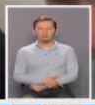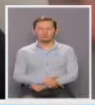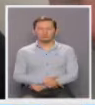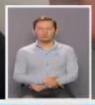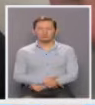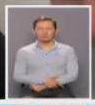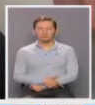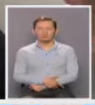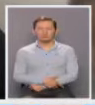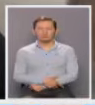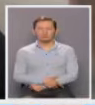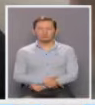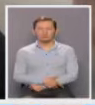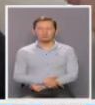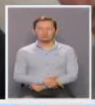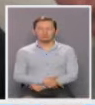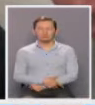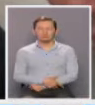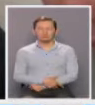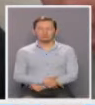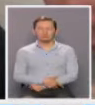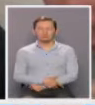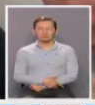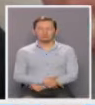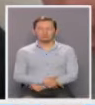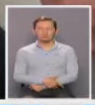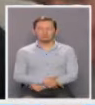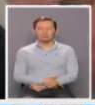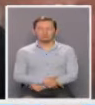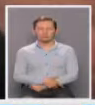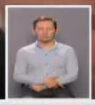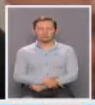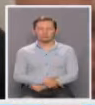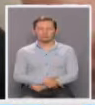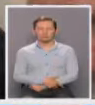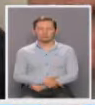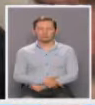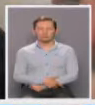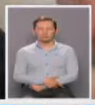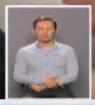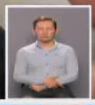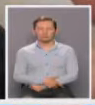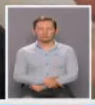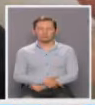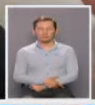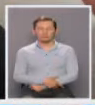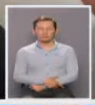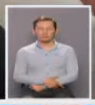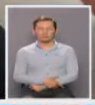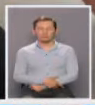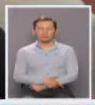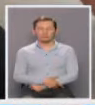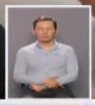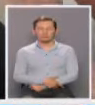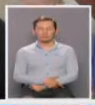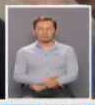Қарағанды, Орал сияқты облыстардың барлық халқының бәрінен